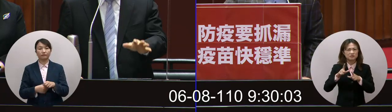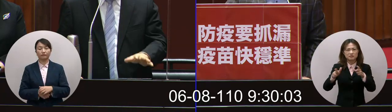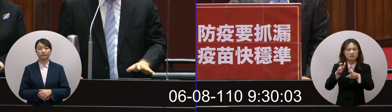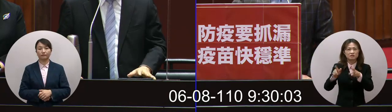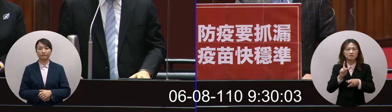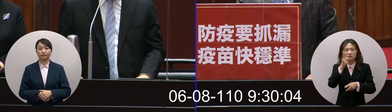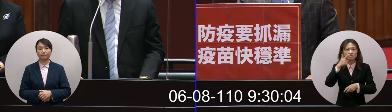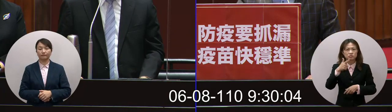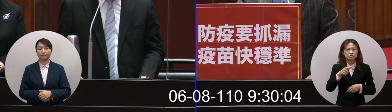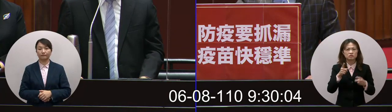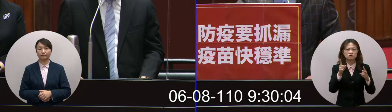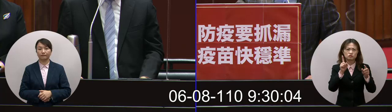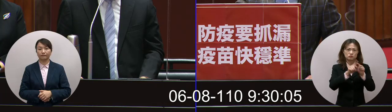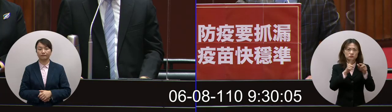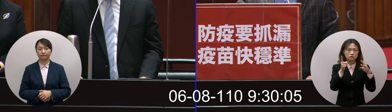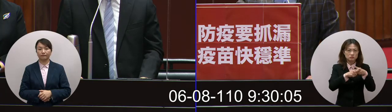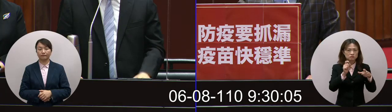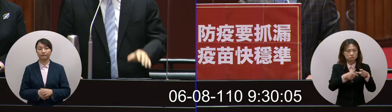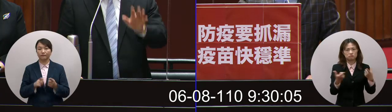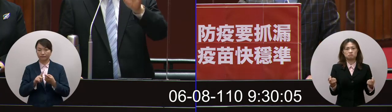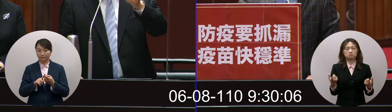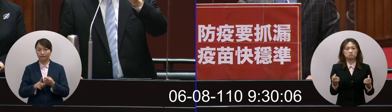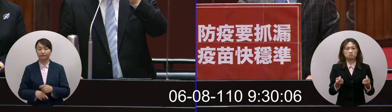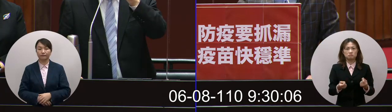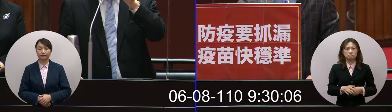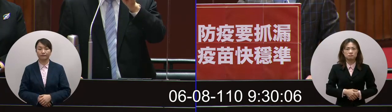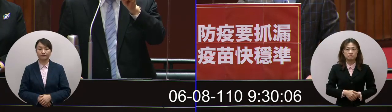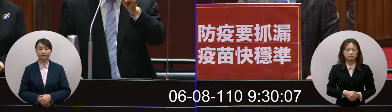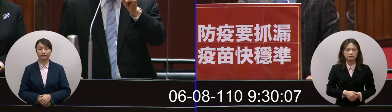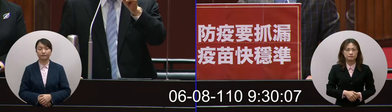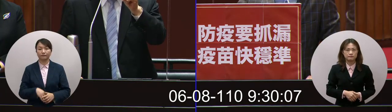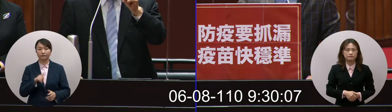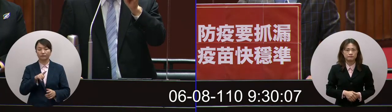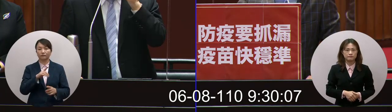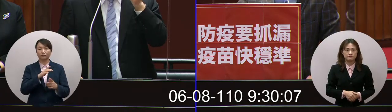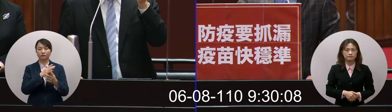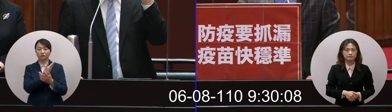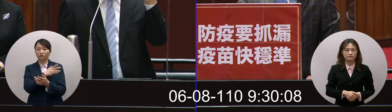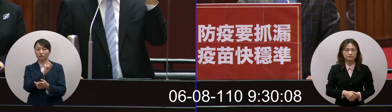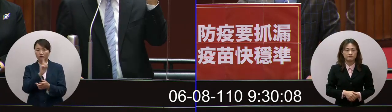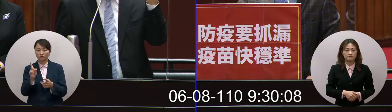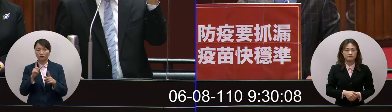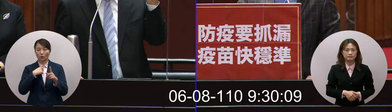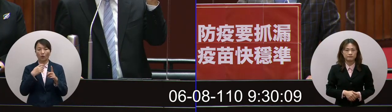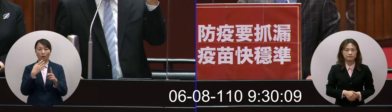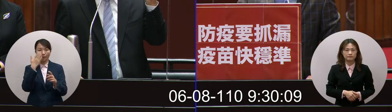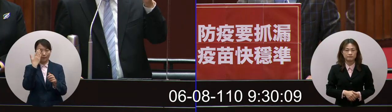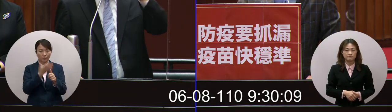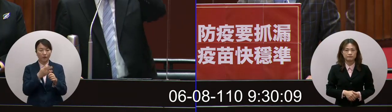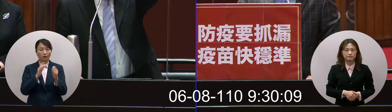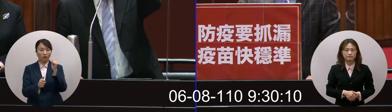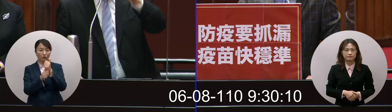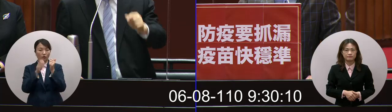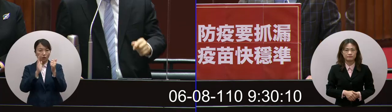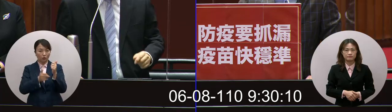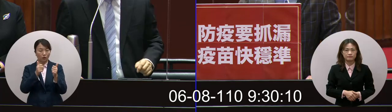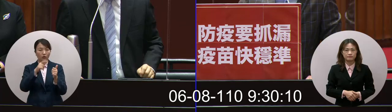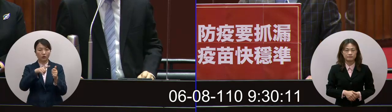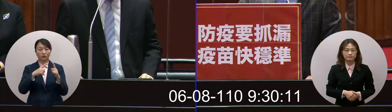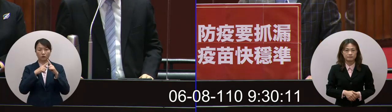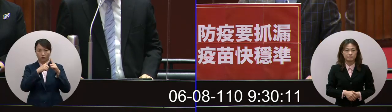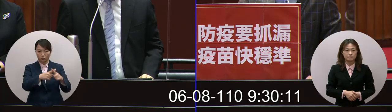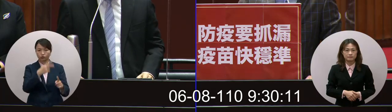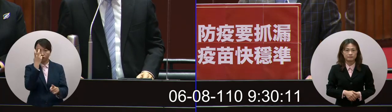啦，中小企业嘛有可能啊。迄有诶工厂啊，一两百万，敢嘛走袂去？ 任何一个吼，今仔我拜托副院长吼，亲自去甲现